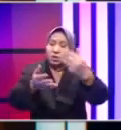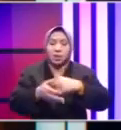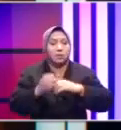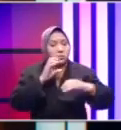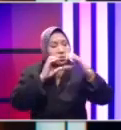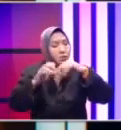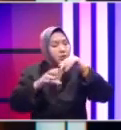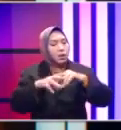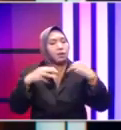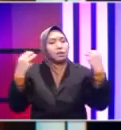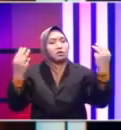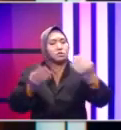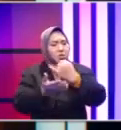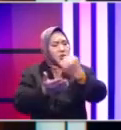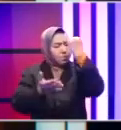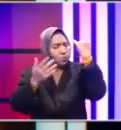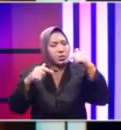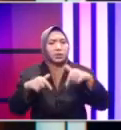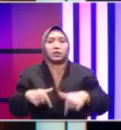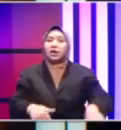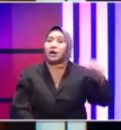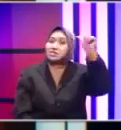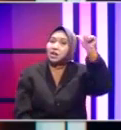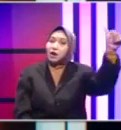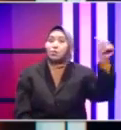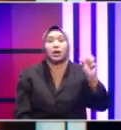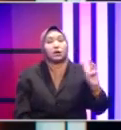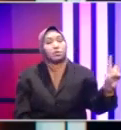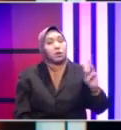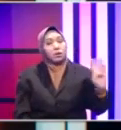uqdatammillisaani yafkahul kauli Amma ba'd saudara-saudariku